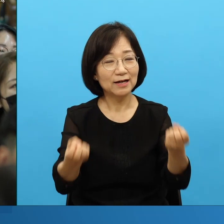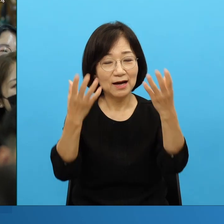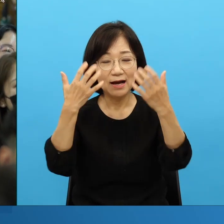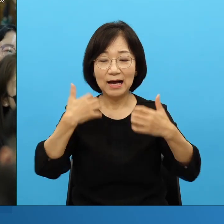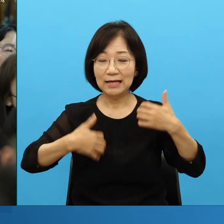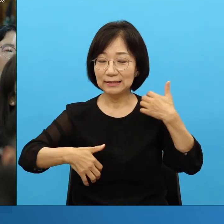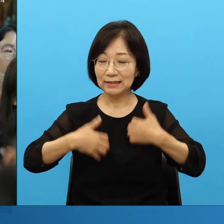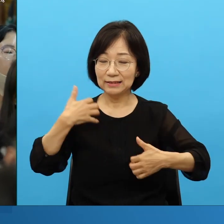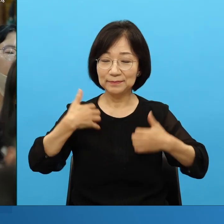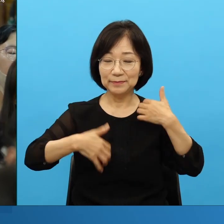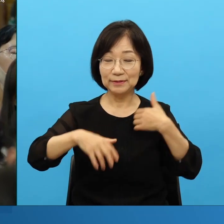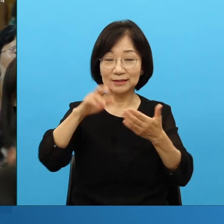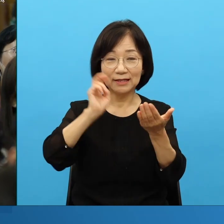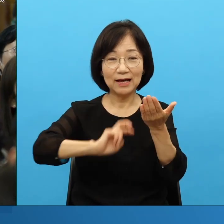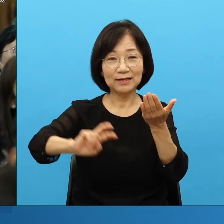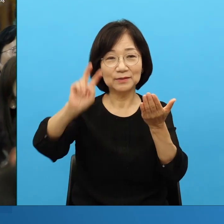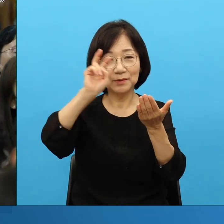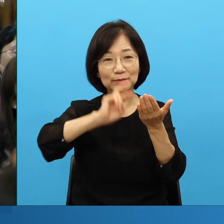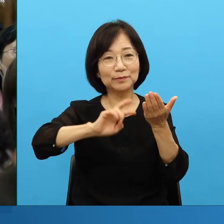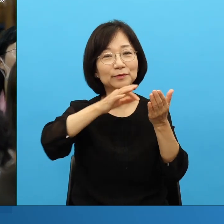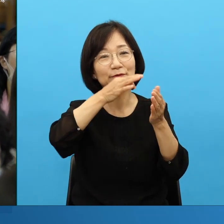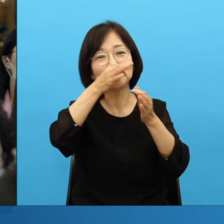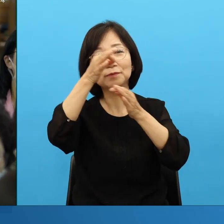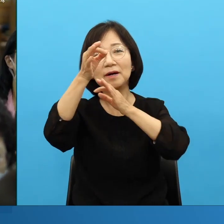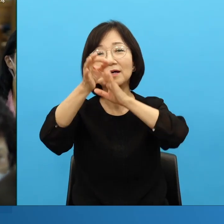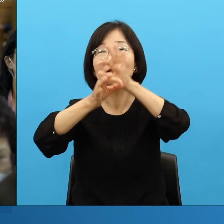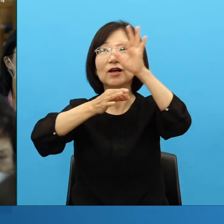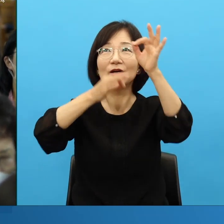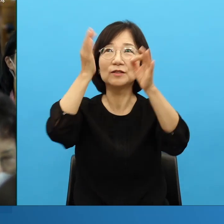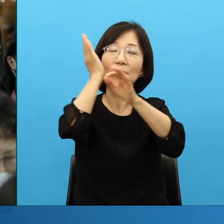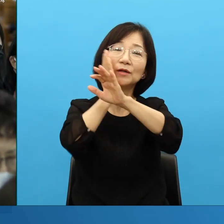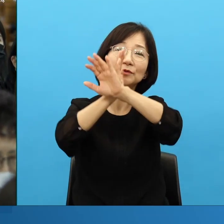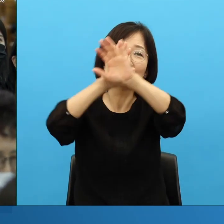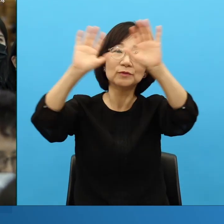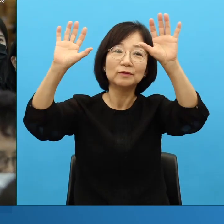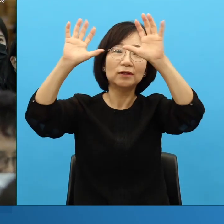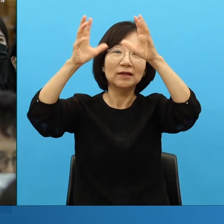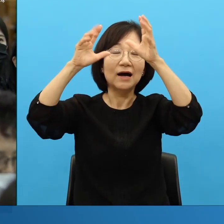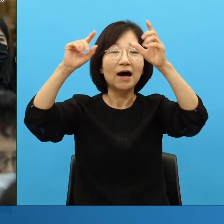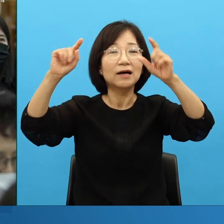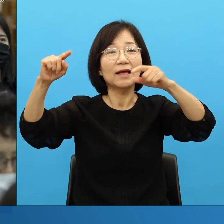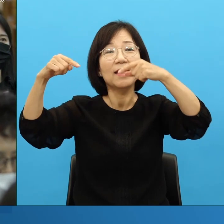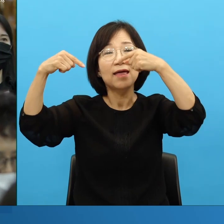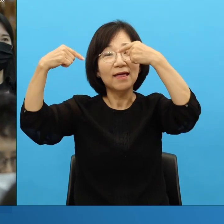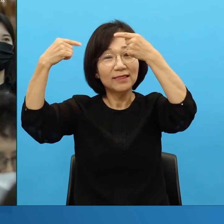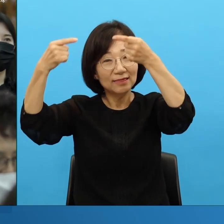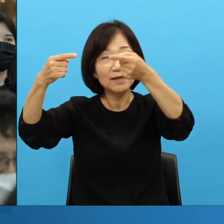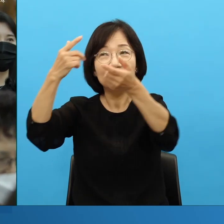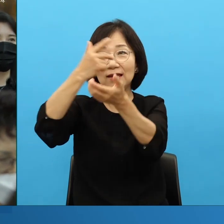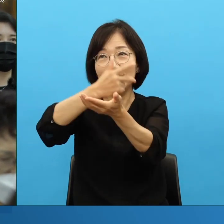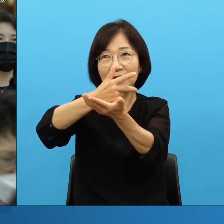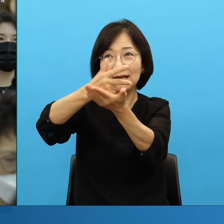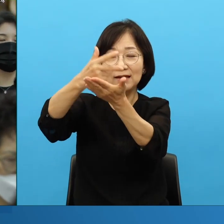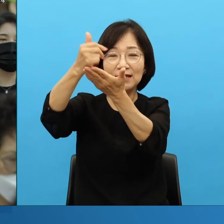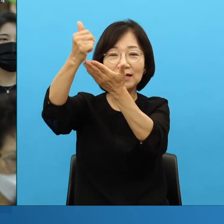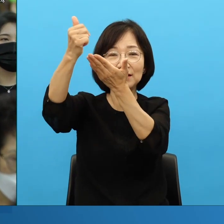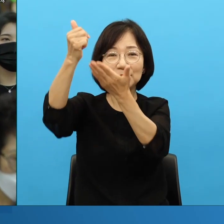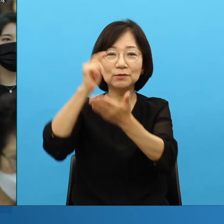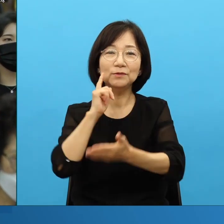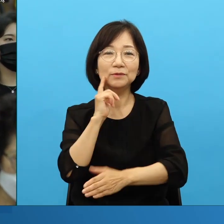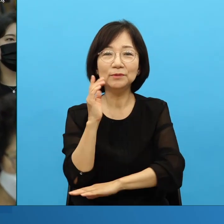할렐루야. 기쁜 찬송 부르면서 천국 가겠네.